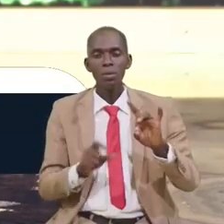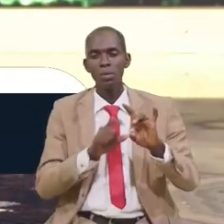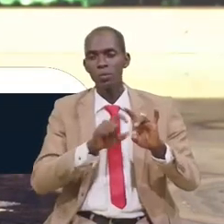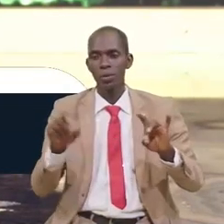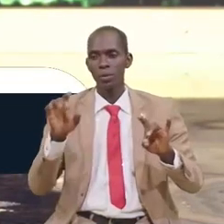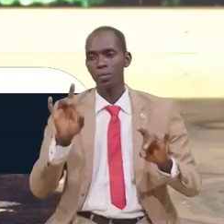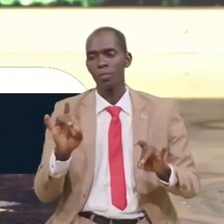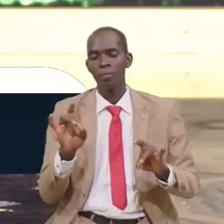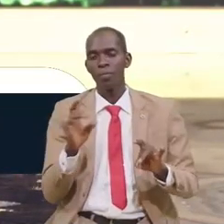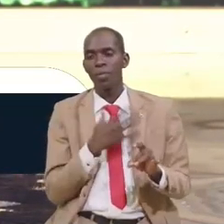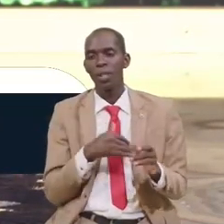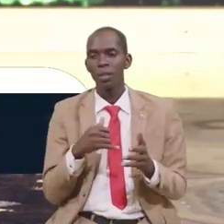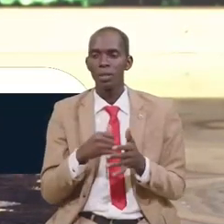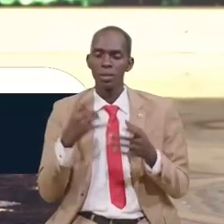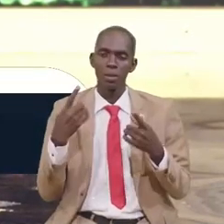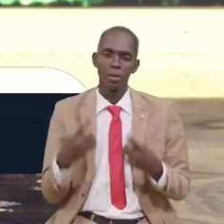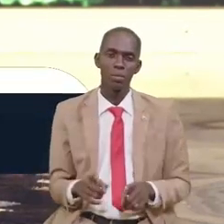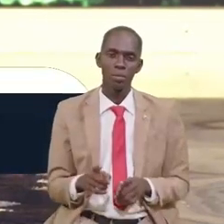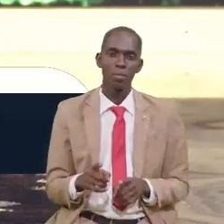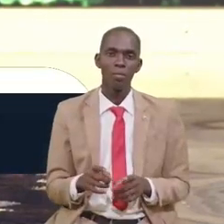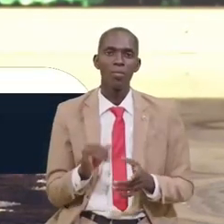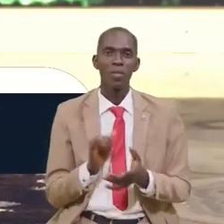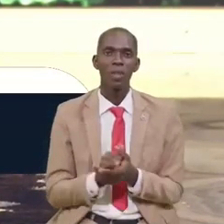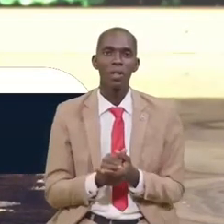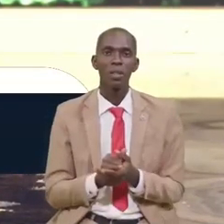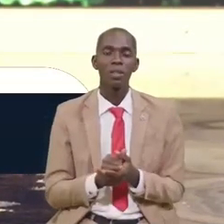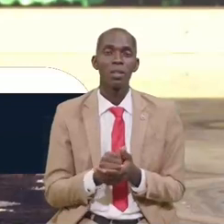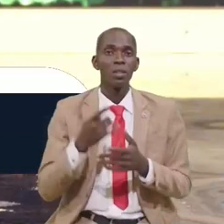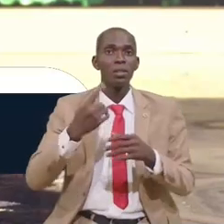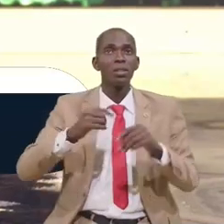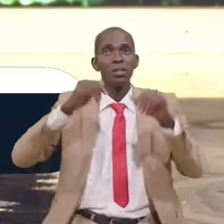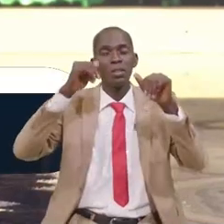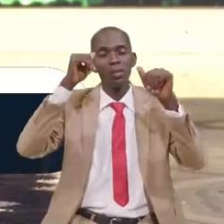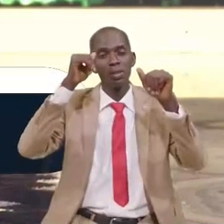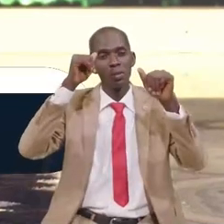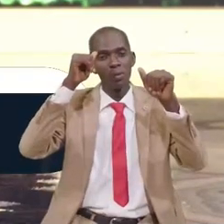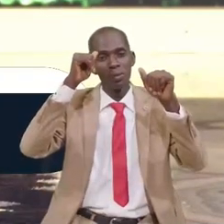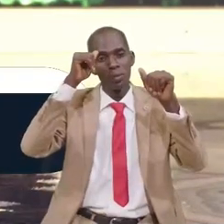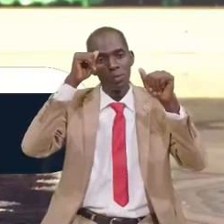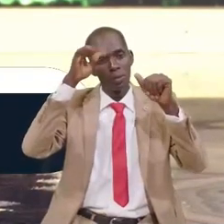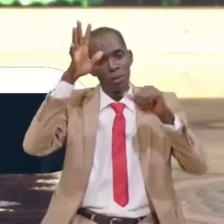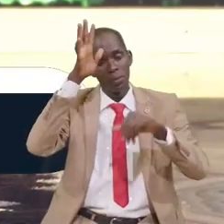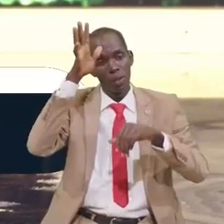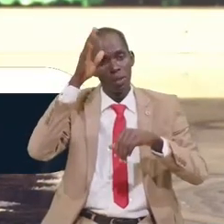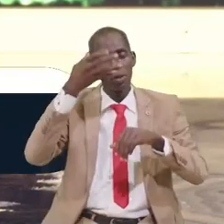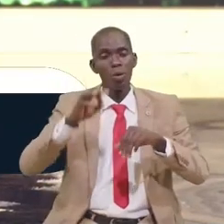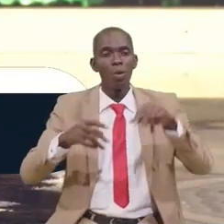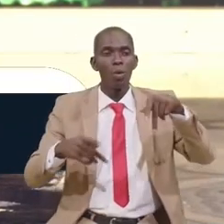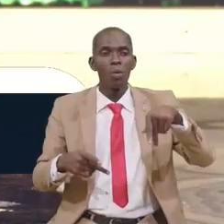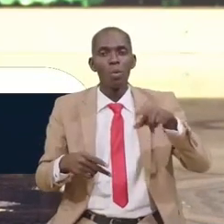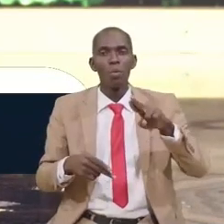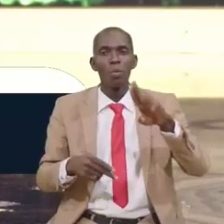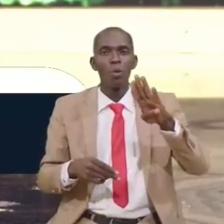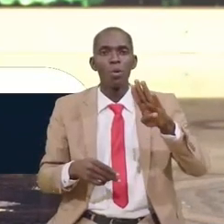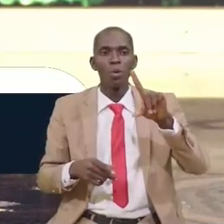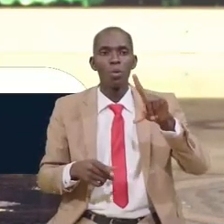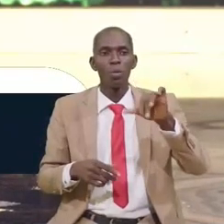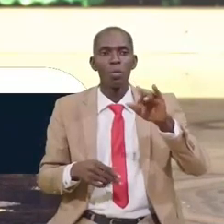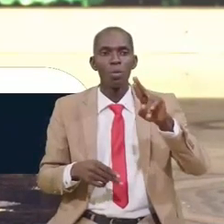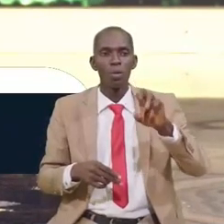Acte 28, verset 8. Le père de Publius était alors au